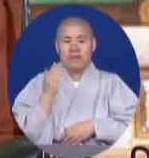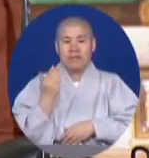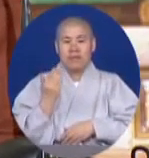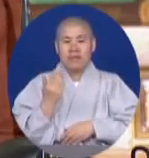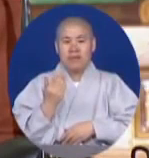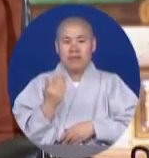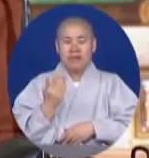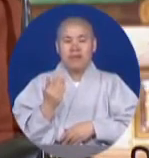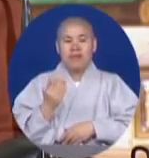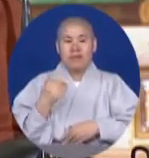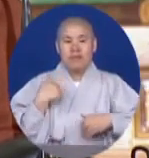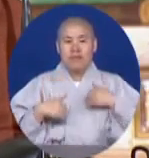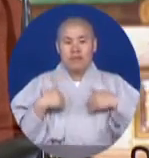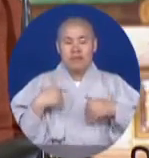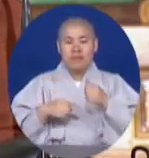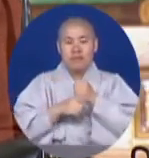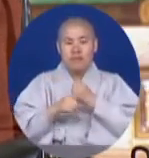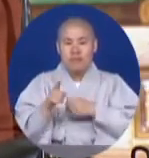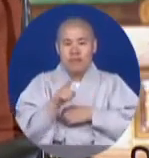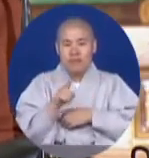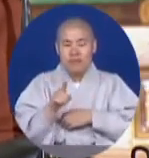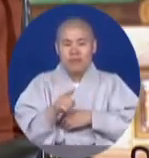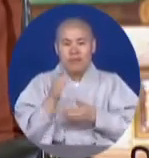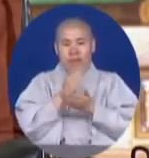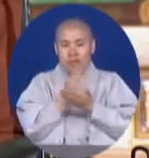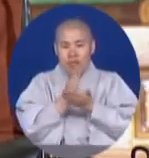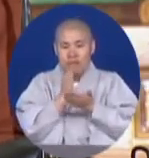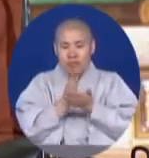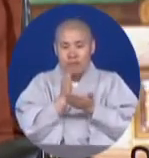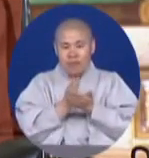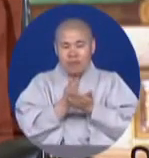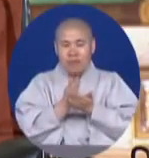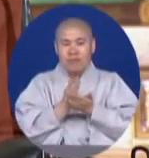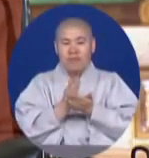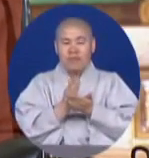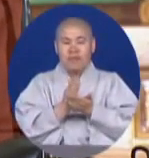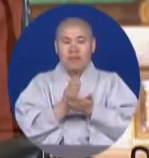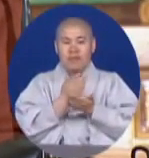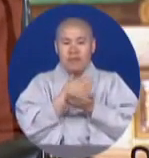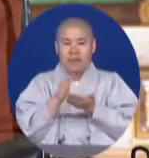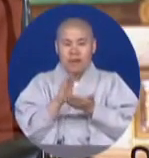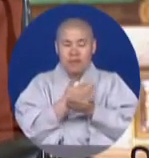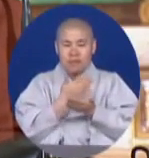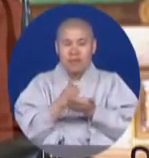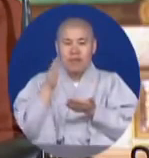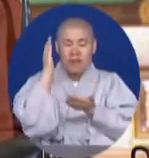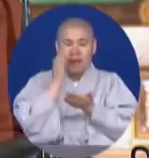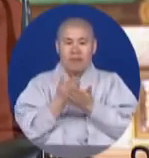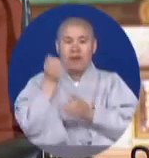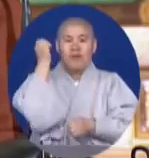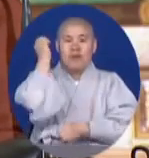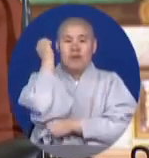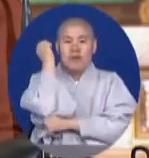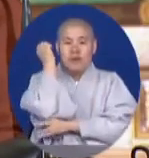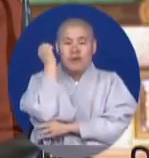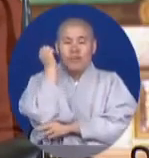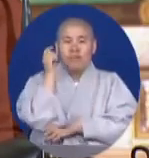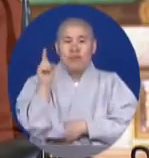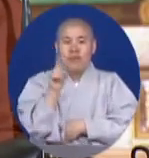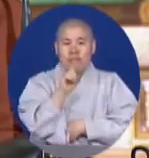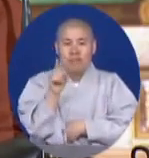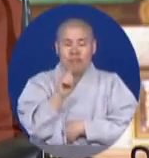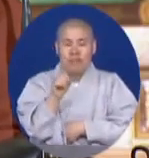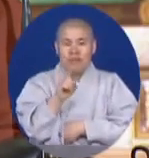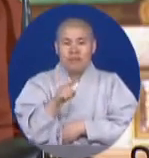도대체 이 즐거움이 뭐냐? 즐거움의 종류나 뭐 이런 걸 따지지 말고 그 본질이 뭐냐 이거예요.